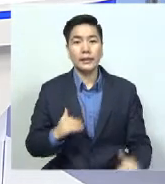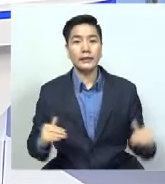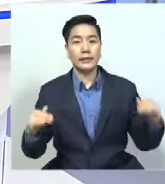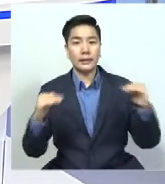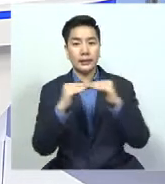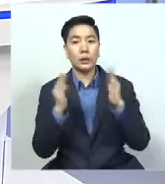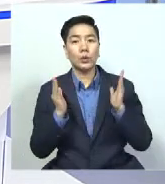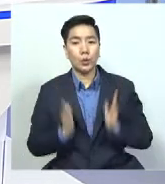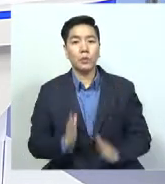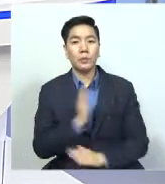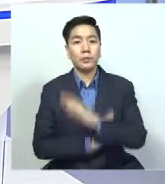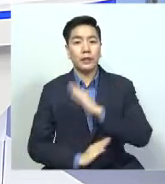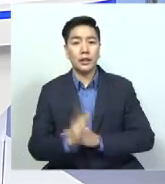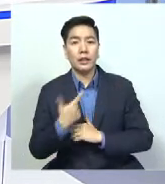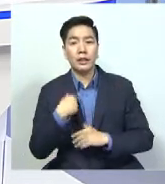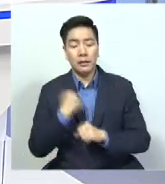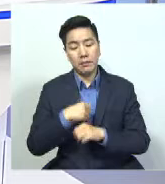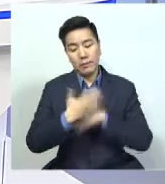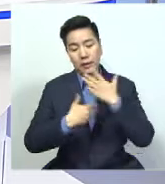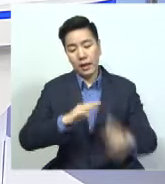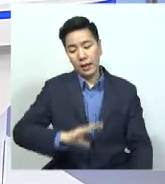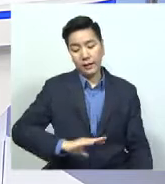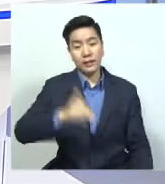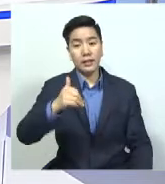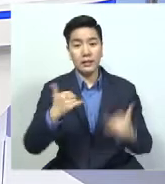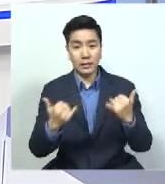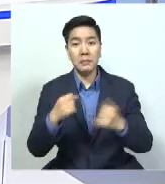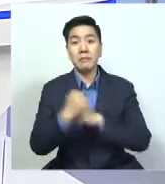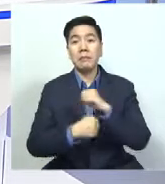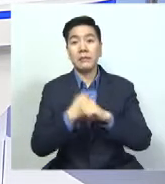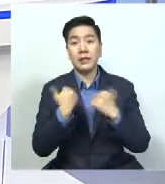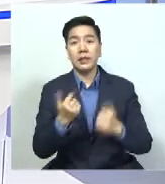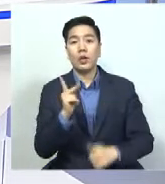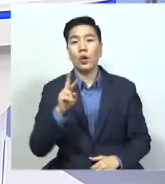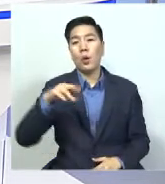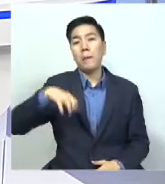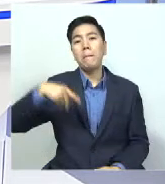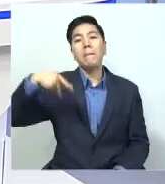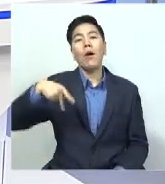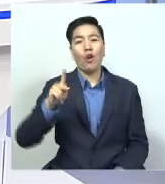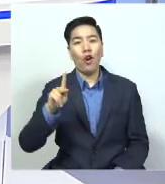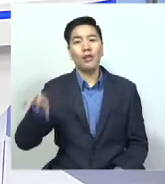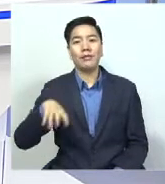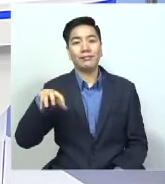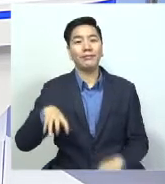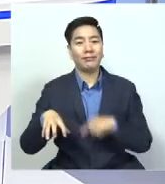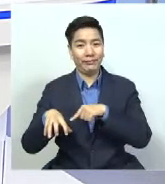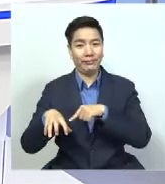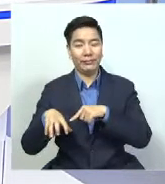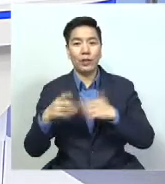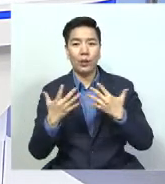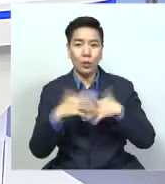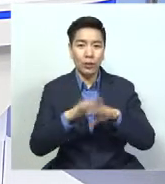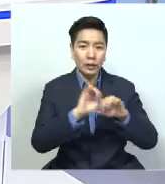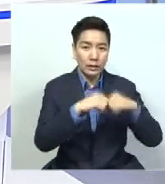และความเป็นอยู่ของคนพิการนะคะเพื่อมีการพัฒนาให้ดีขึ้นค่ะอย่างปีนี้กรมส่งเสริมและพัฒนาคุณภาพชีวิตคนพิการก็ร่วม